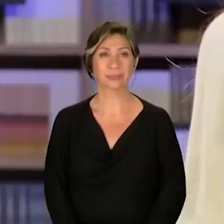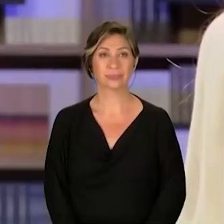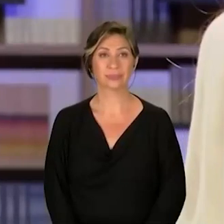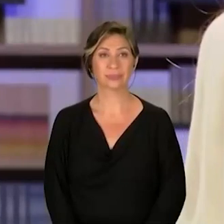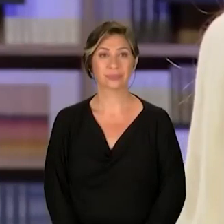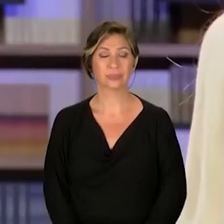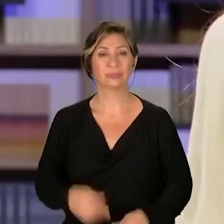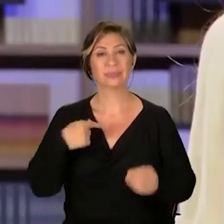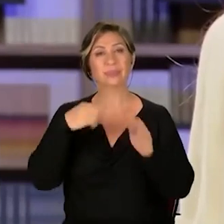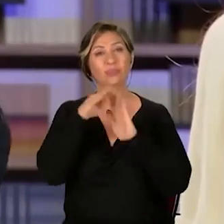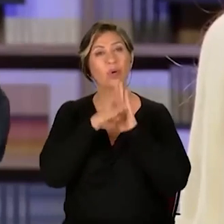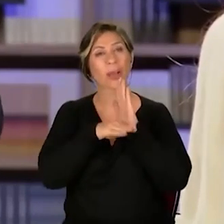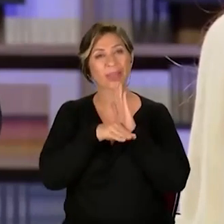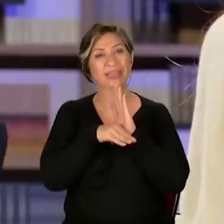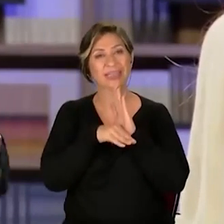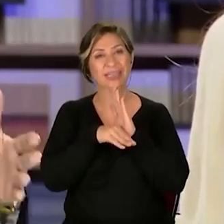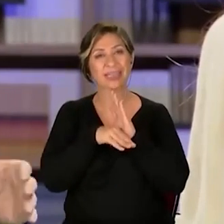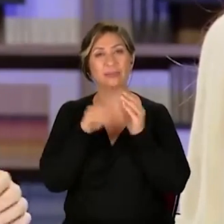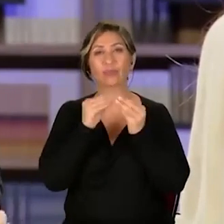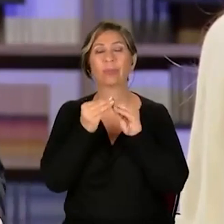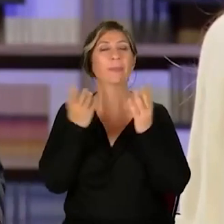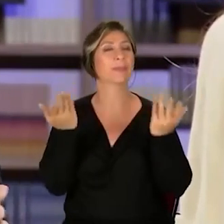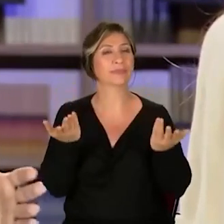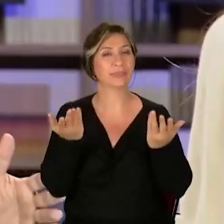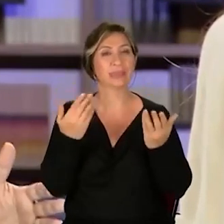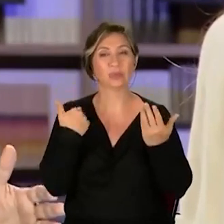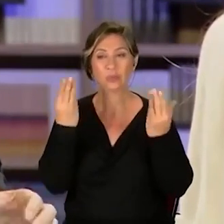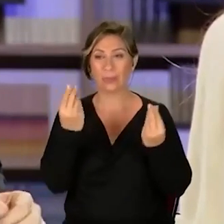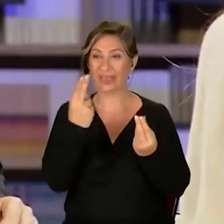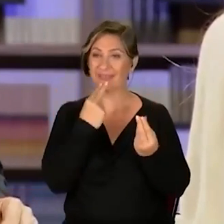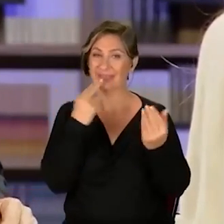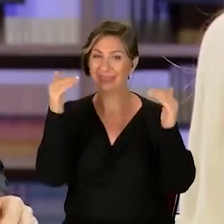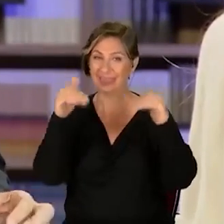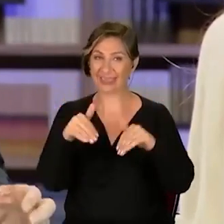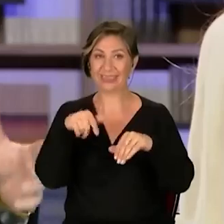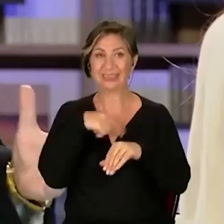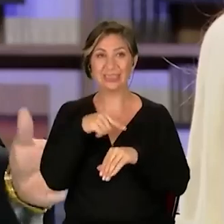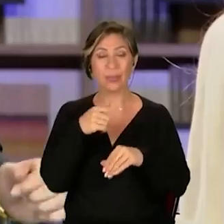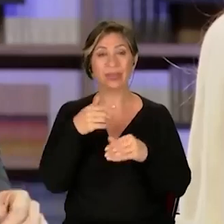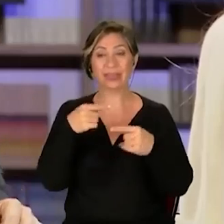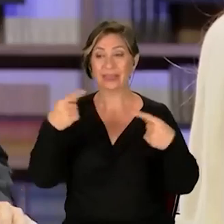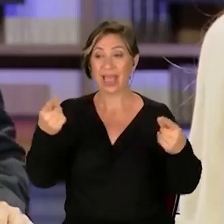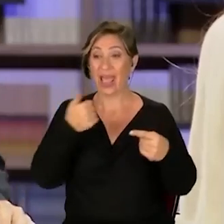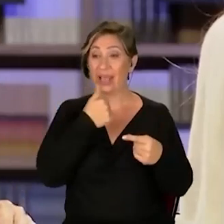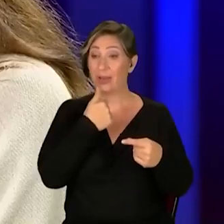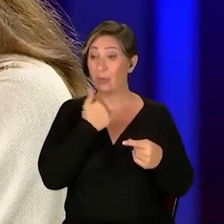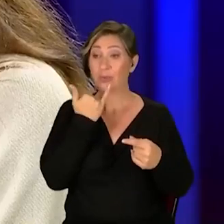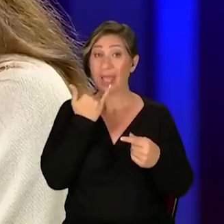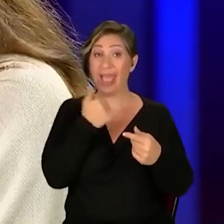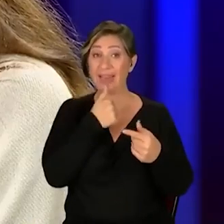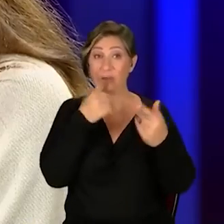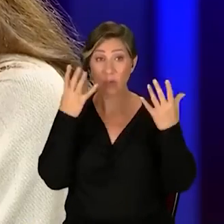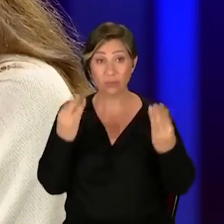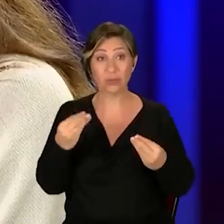bu bizim programlardaki mesele şu. Aslında güzel bir hanım geldiği zaman ve diğer konuklarda erkek olduğu